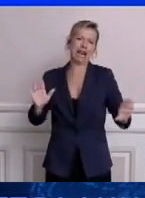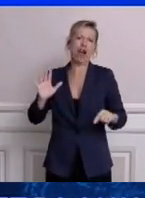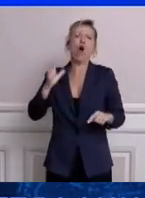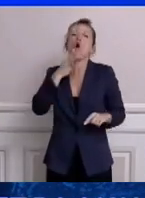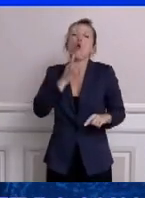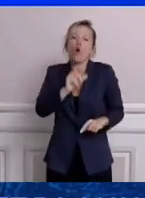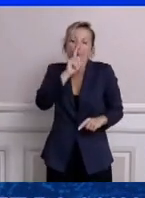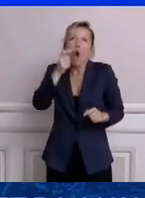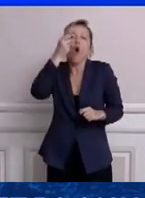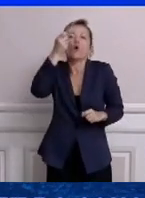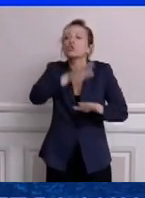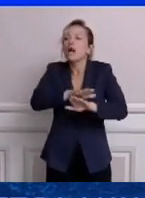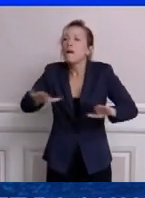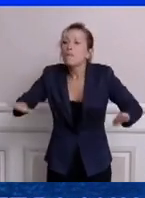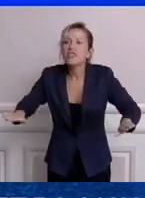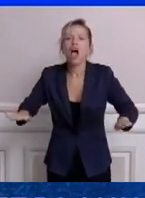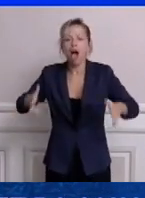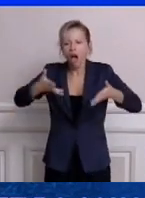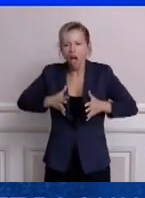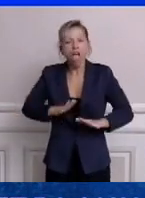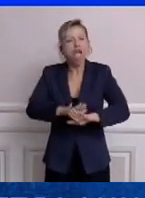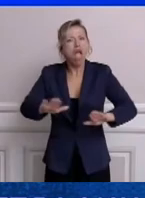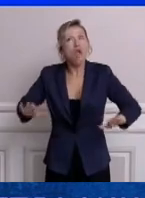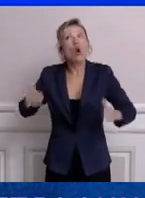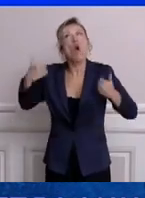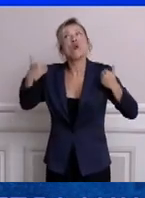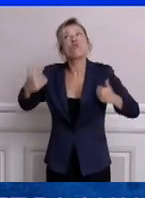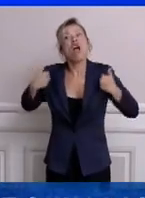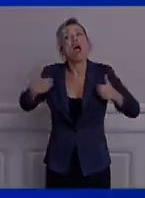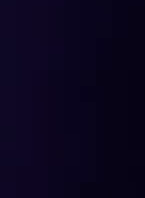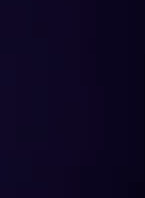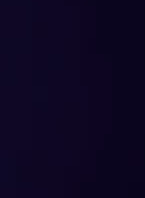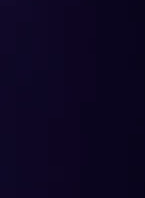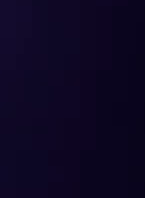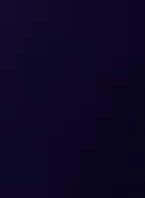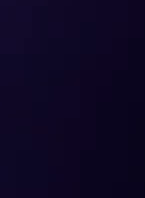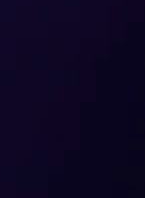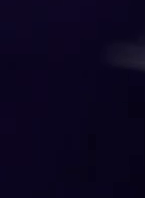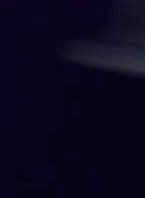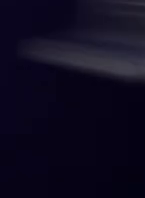παιδιά μας, το οφείλουμε στα εγγόνια μας, το οφείλουμε στην επόμενη γενιά που θα μας ακολουθήσει.